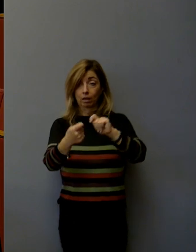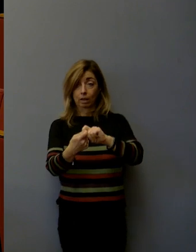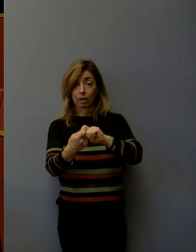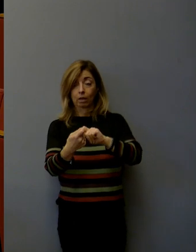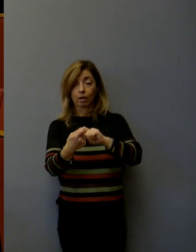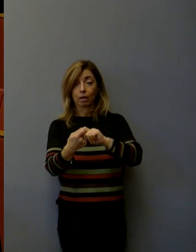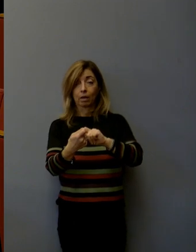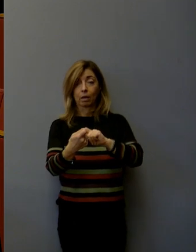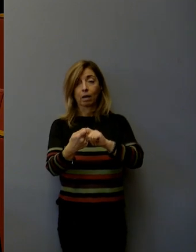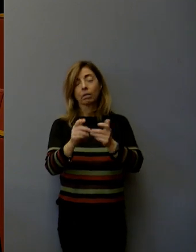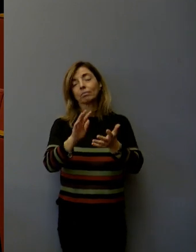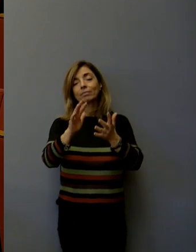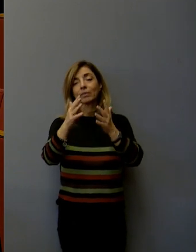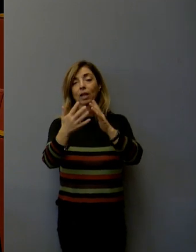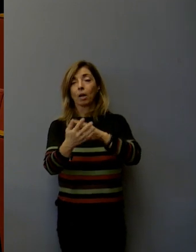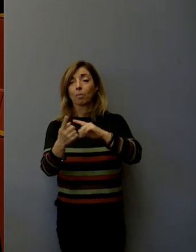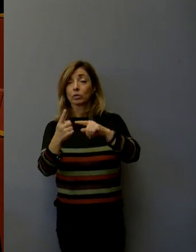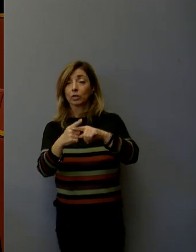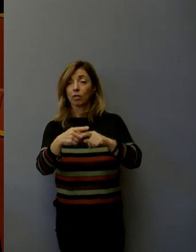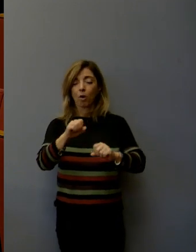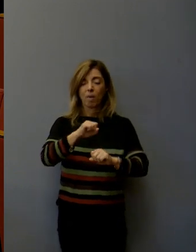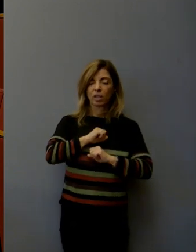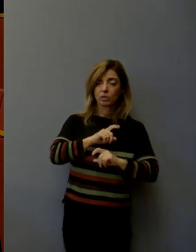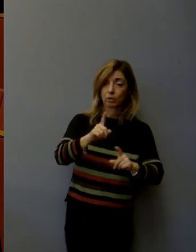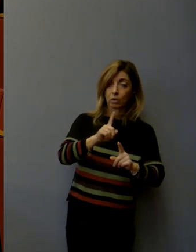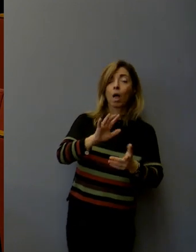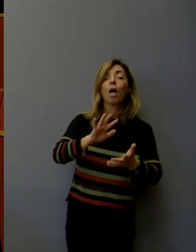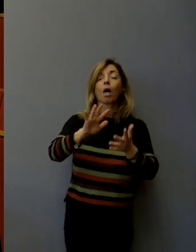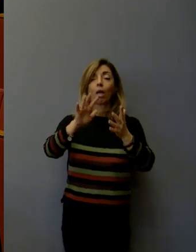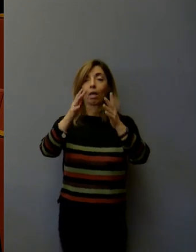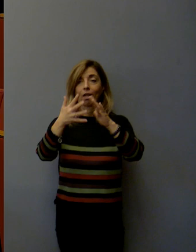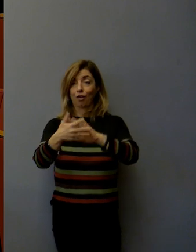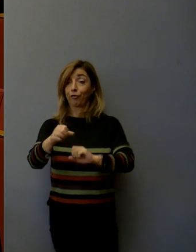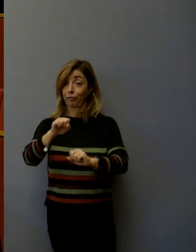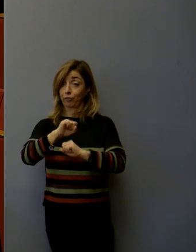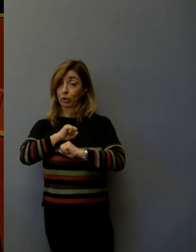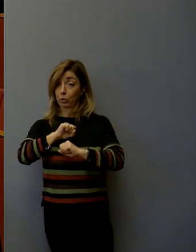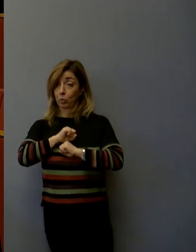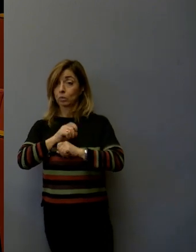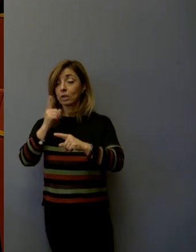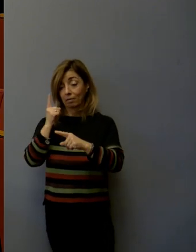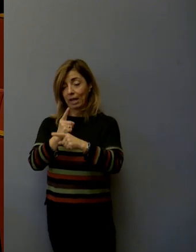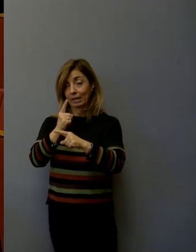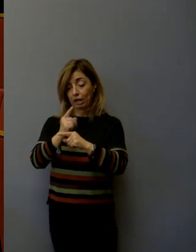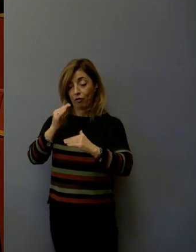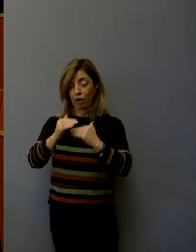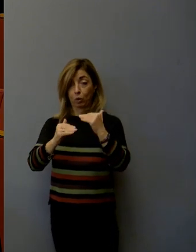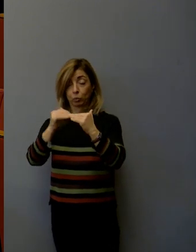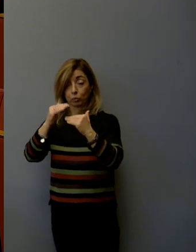parlare invece di fiducia una fiducia chiaramente da costruire Com'è che va costruita questa fiducia